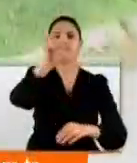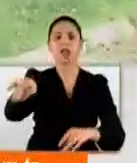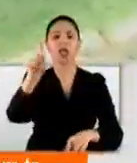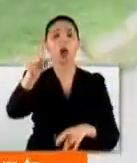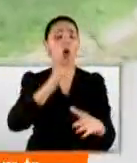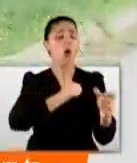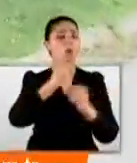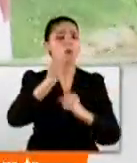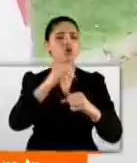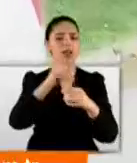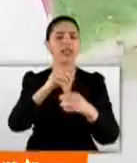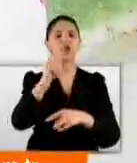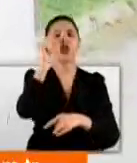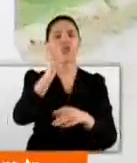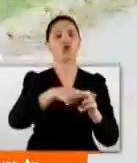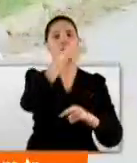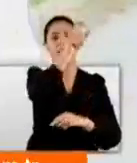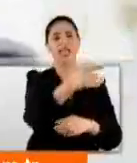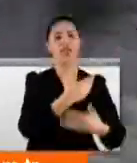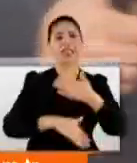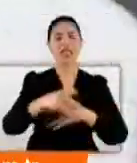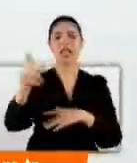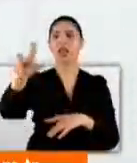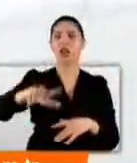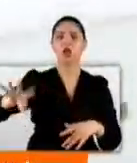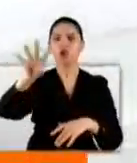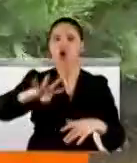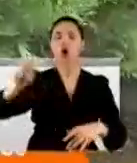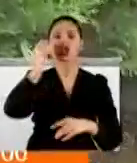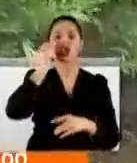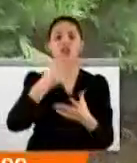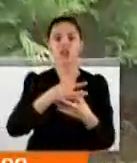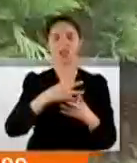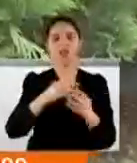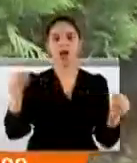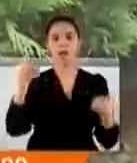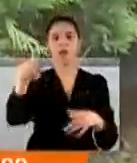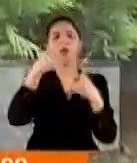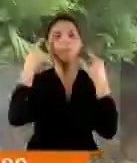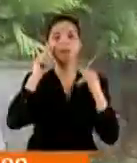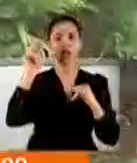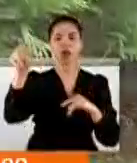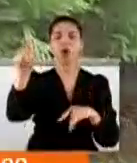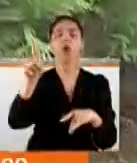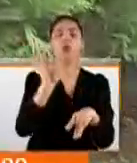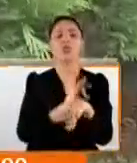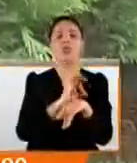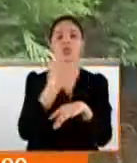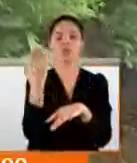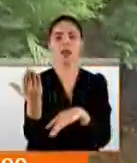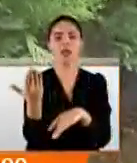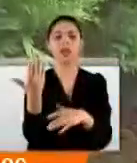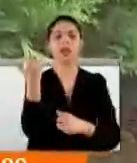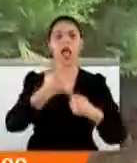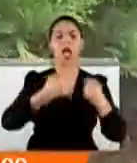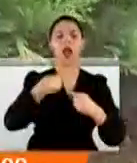sırasında şüpheliler Turgut'u yaralayarak kayıplara karıştı. Maskeli kişilerle karşılaştım. Ben de tabii olayın sıcaklığıyla o anki şeyle